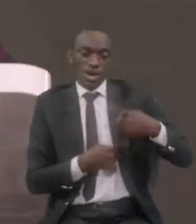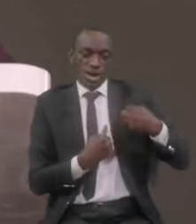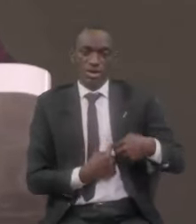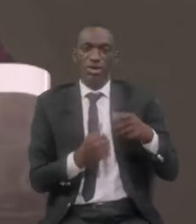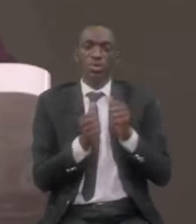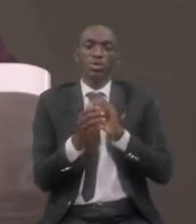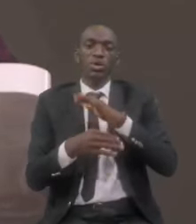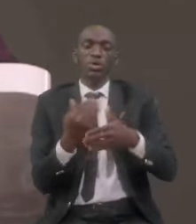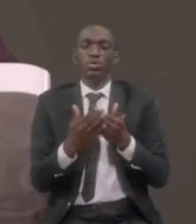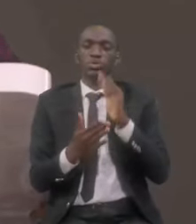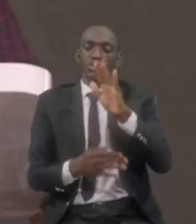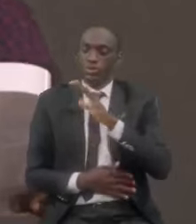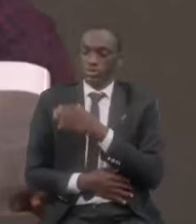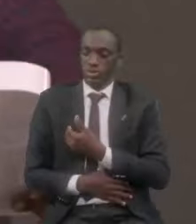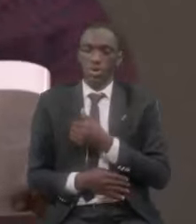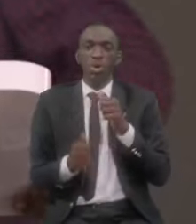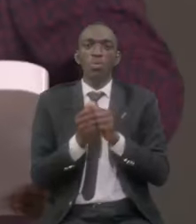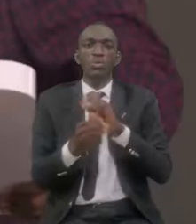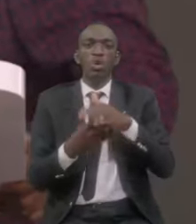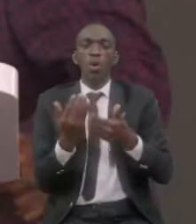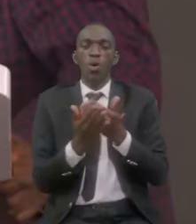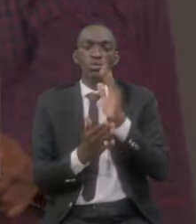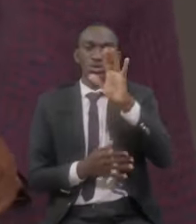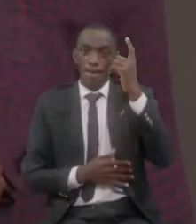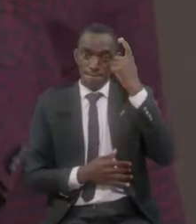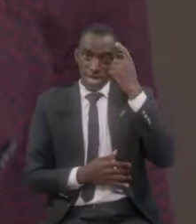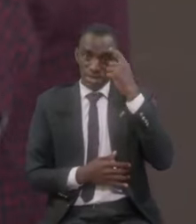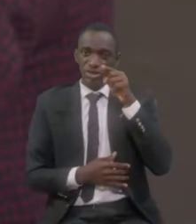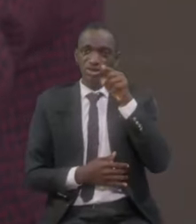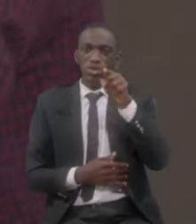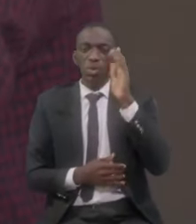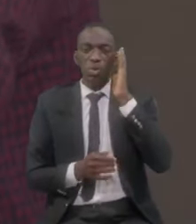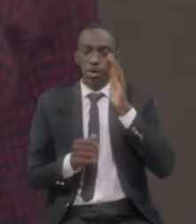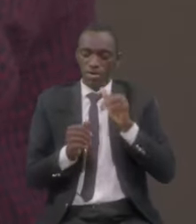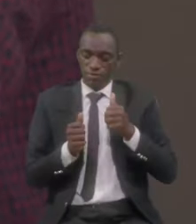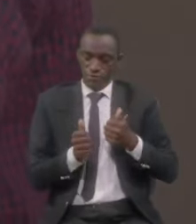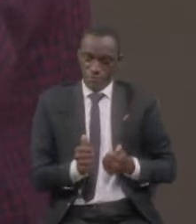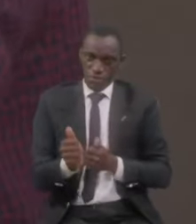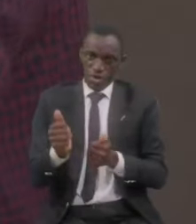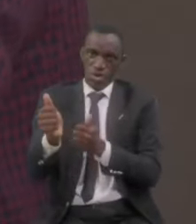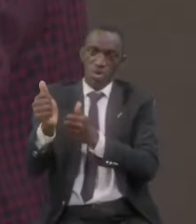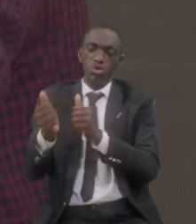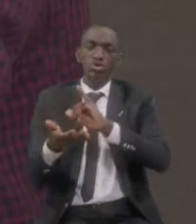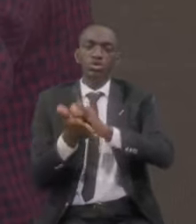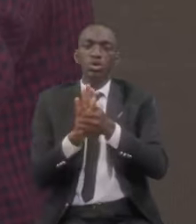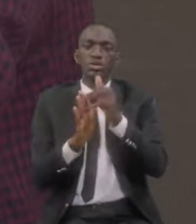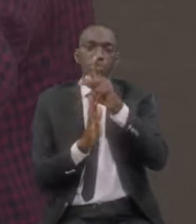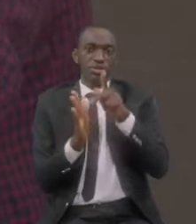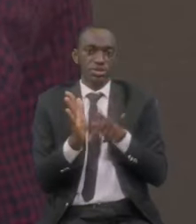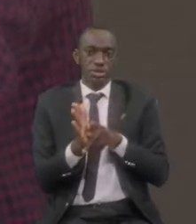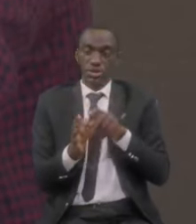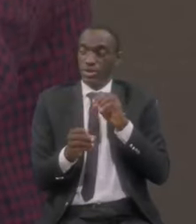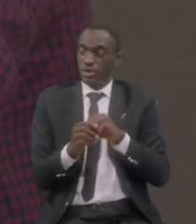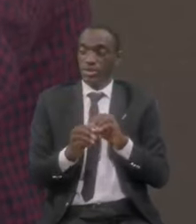âme, de toute ta pensée, tu dois suivre ces principes. Dans la vie de